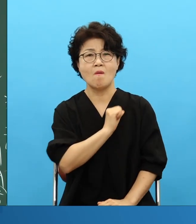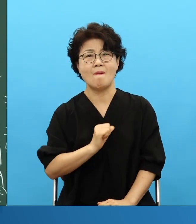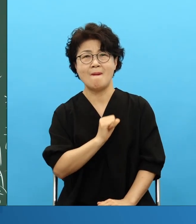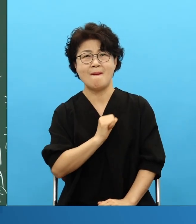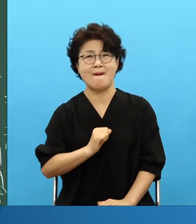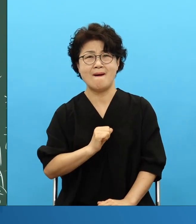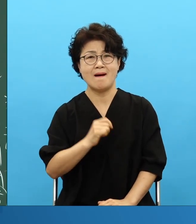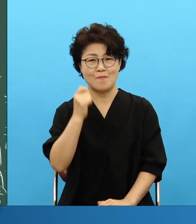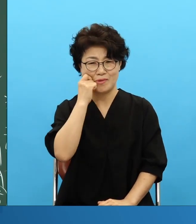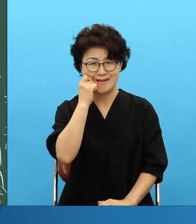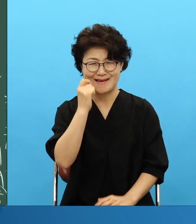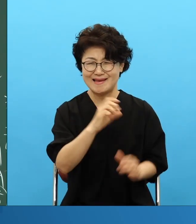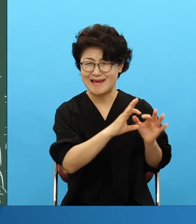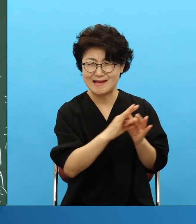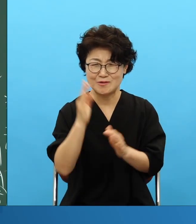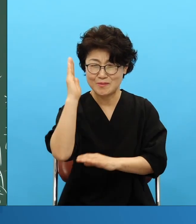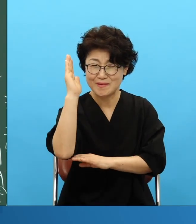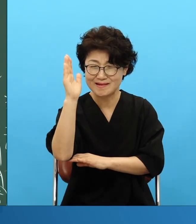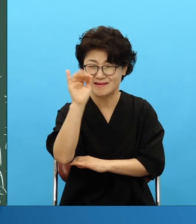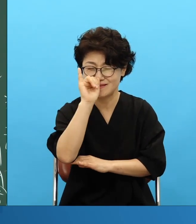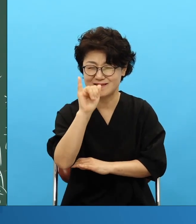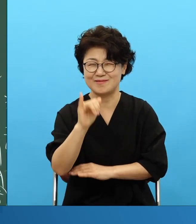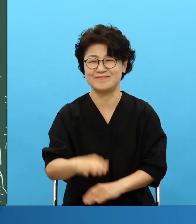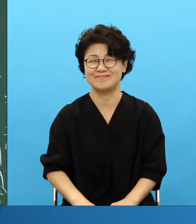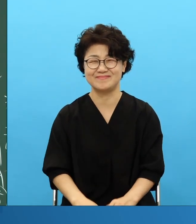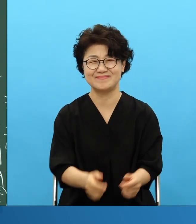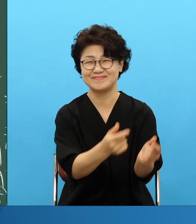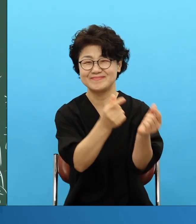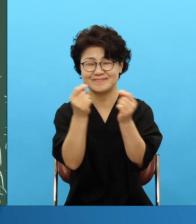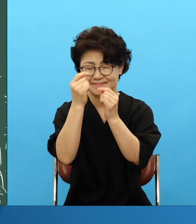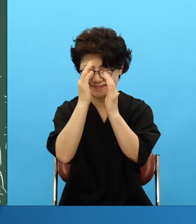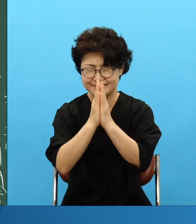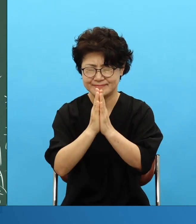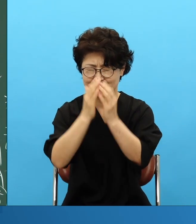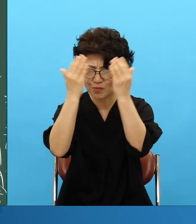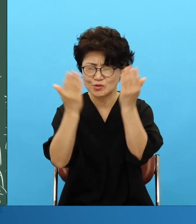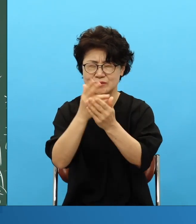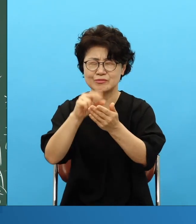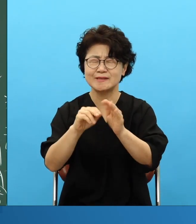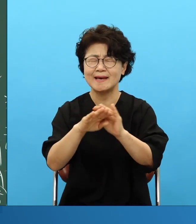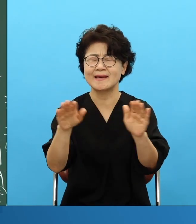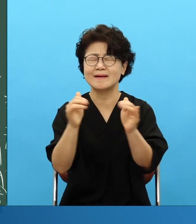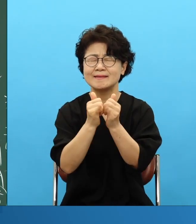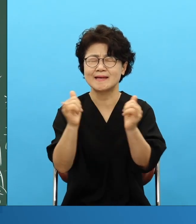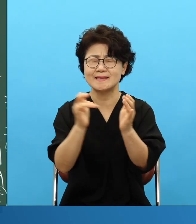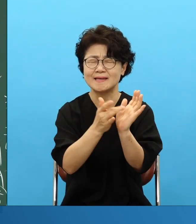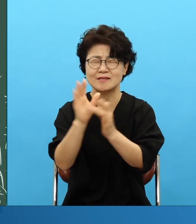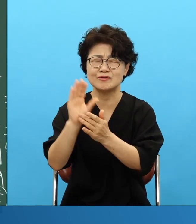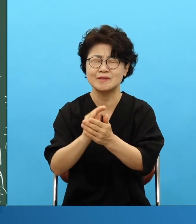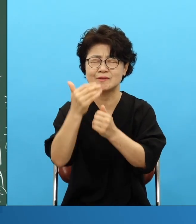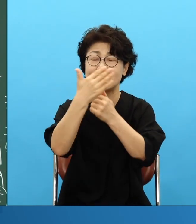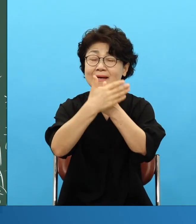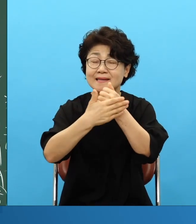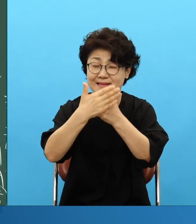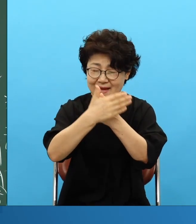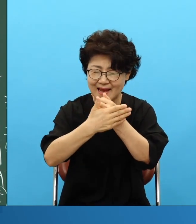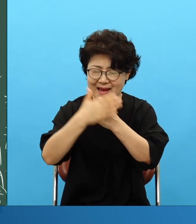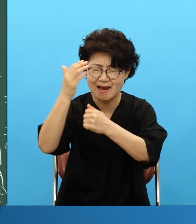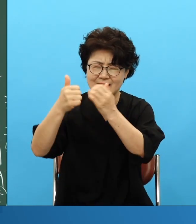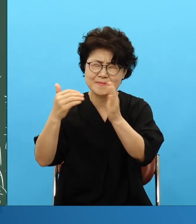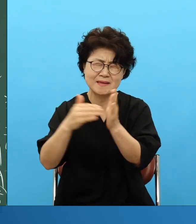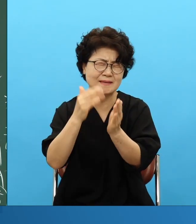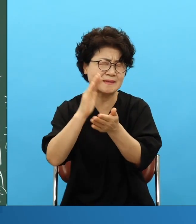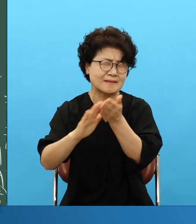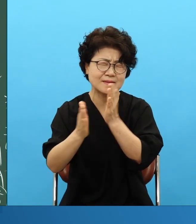minutes. 기도하겠습니다. Let us pray. 모든 문제 해결자이신 예수 그리스도의 은혜와 The grace of the Lord Jesus Christ, who is the answer for 하나님의 every problem, 무한하신